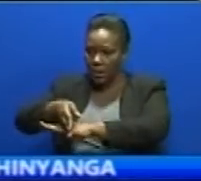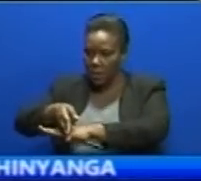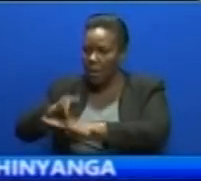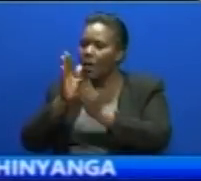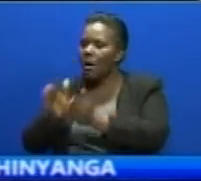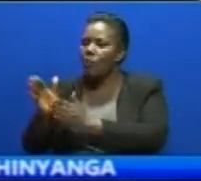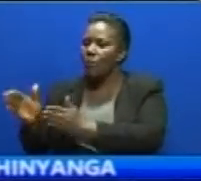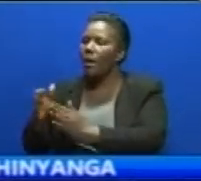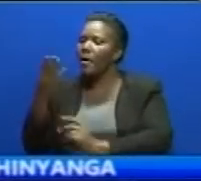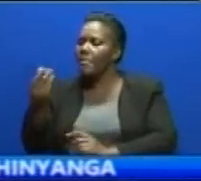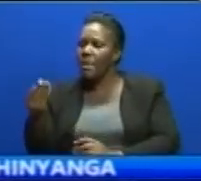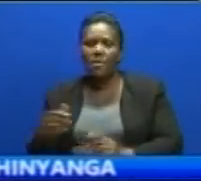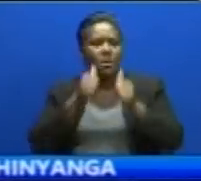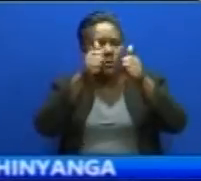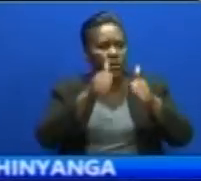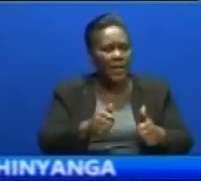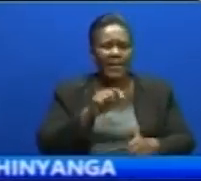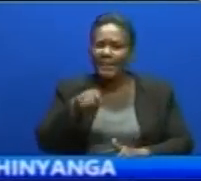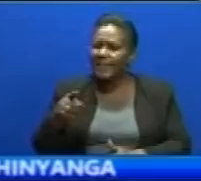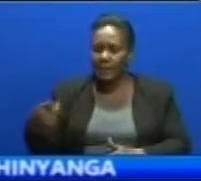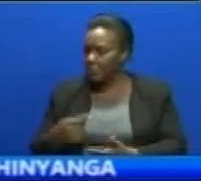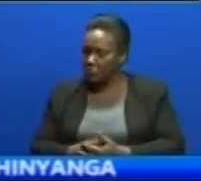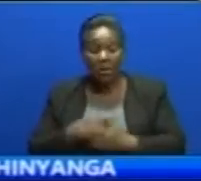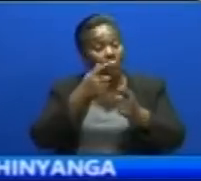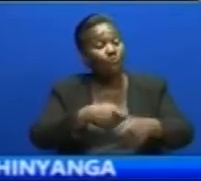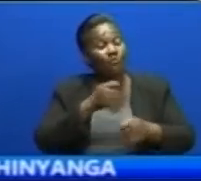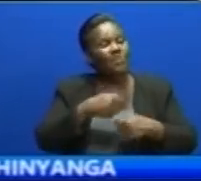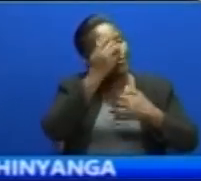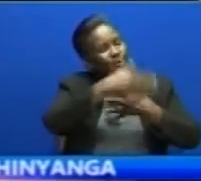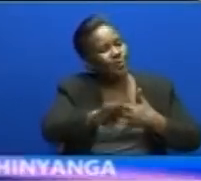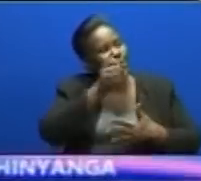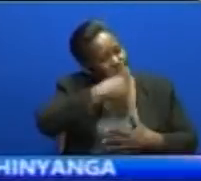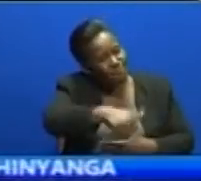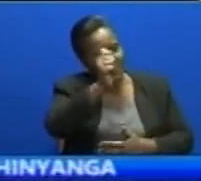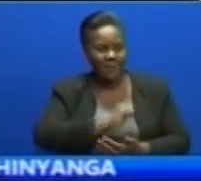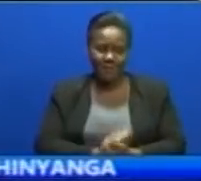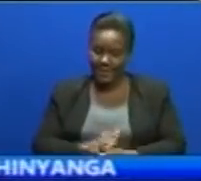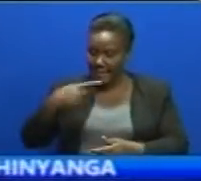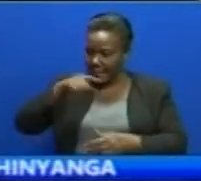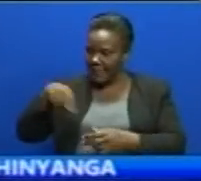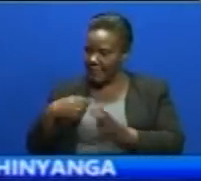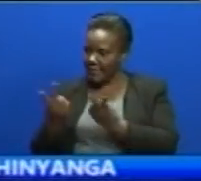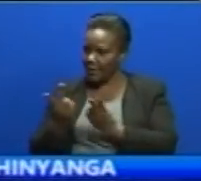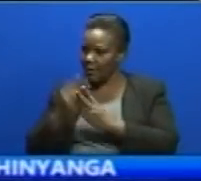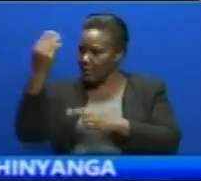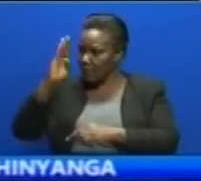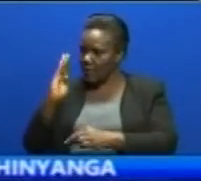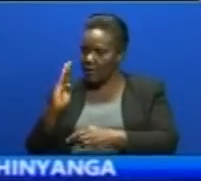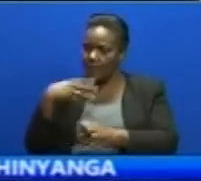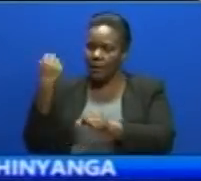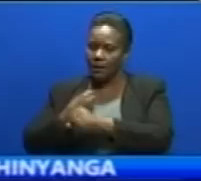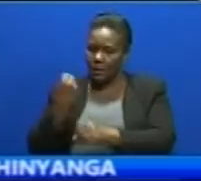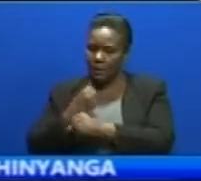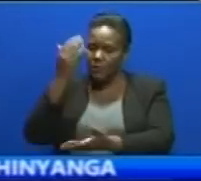na kutangaza nini. Mkulima atauza mazao yake. Sisi serikali, kazi tunayoifanya safari hii